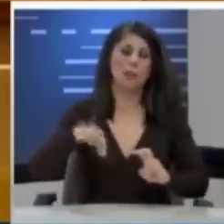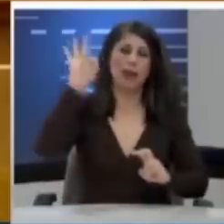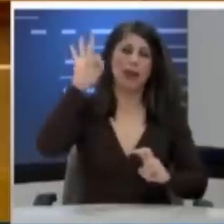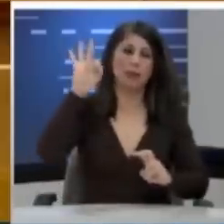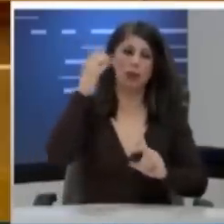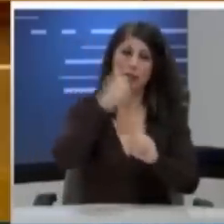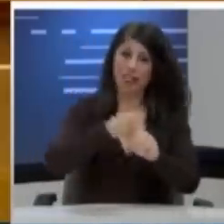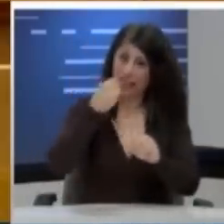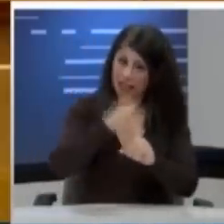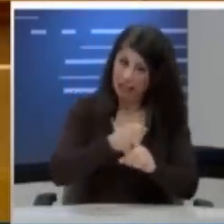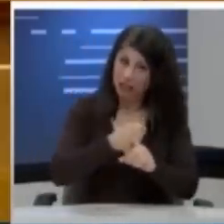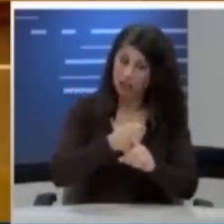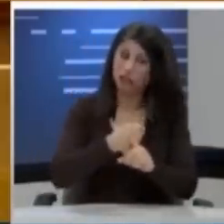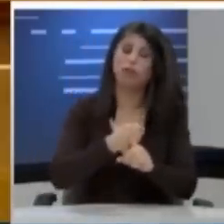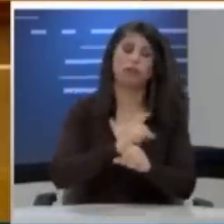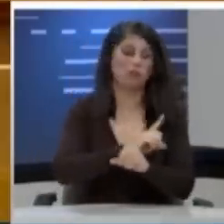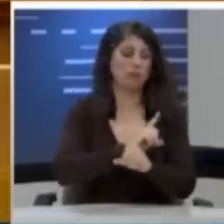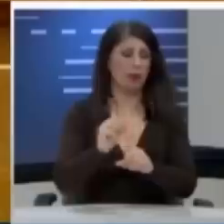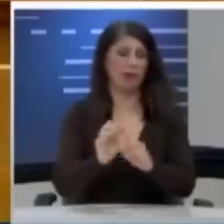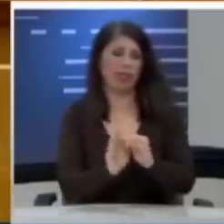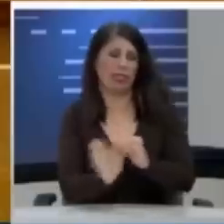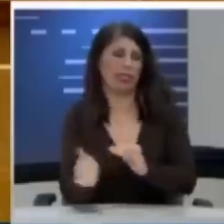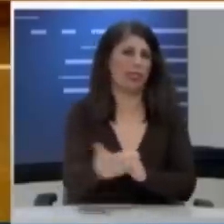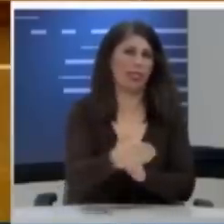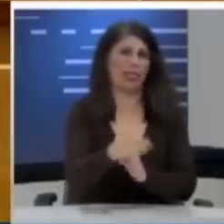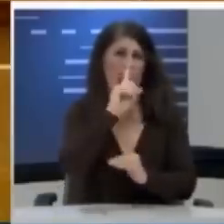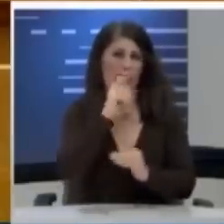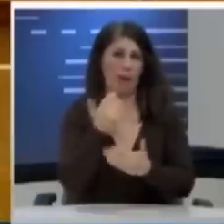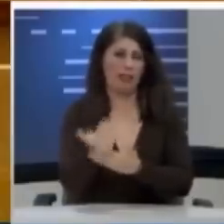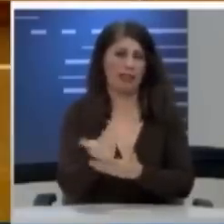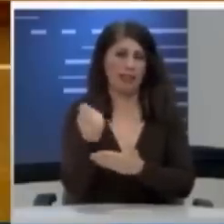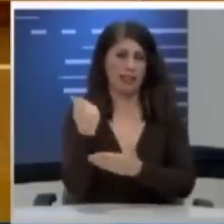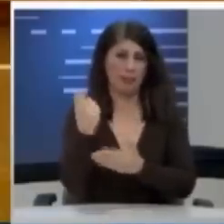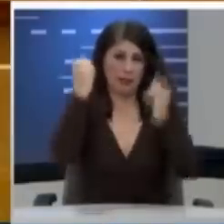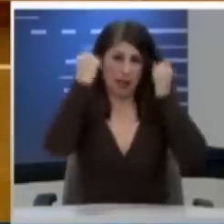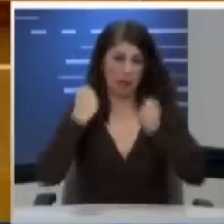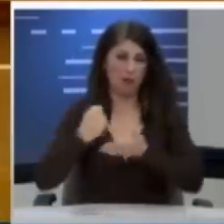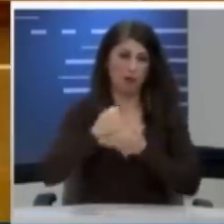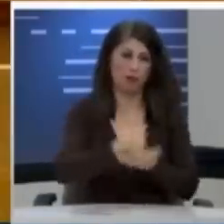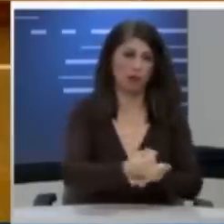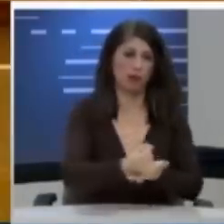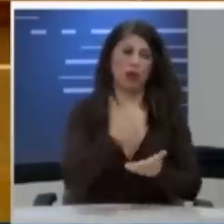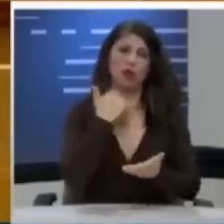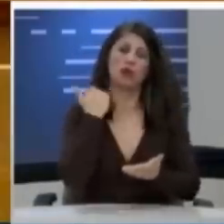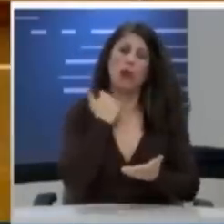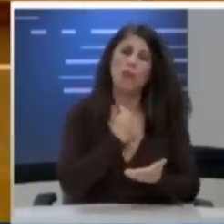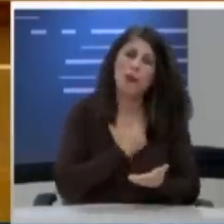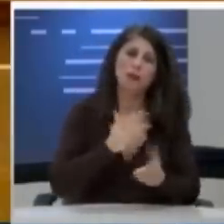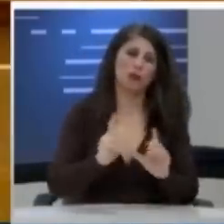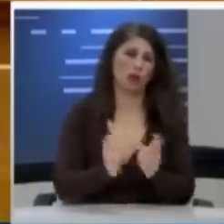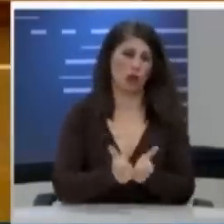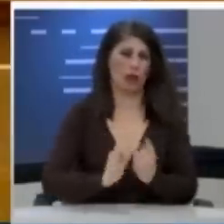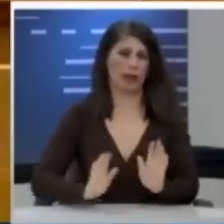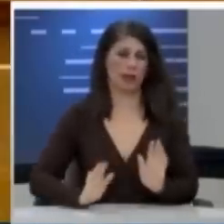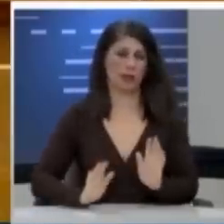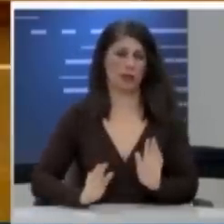περίπτωση διεκδίκησης να μην παρακαμφθούν οι απαιτήσεις χρηματικής αποζημίωσης των θυμάτων και των οικογενειών